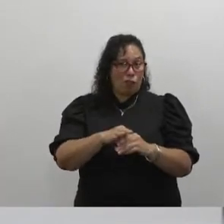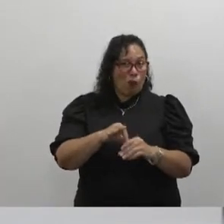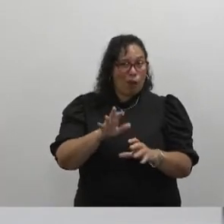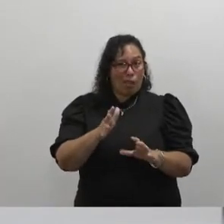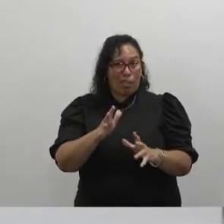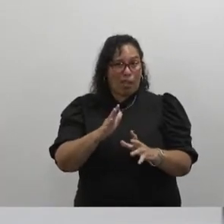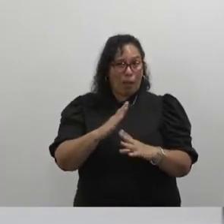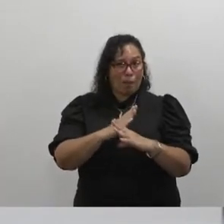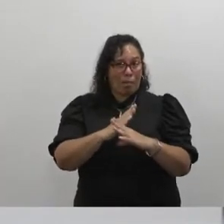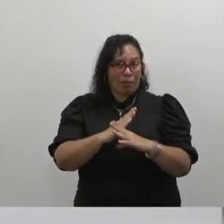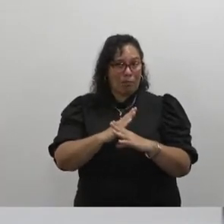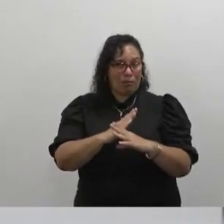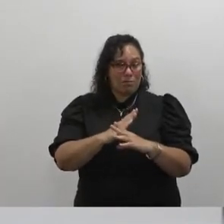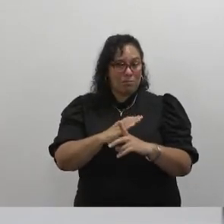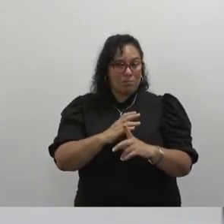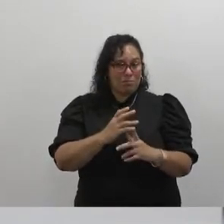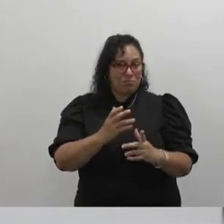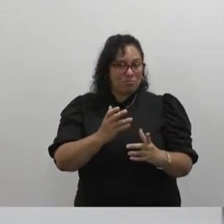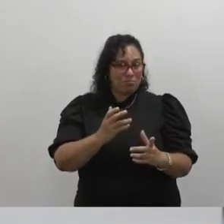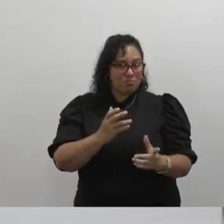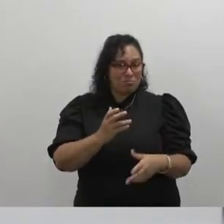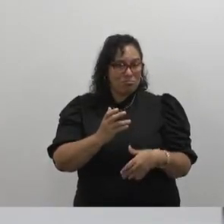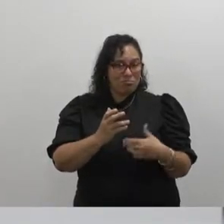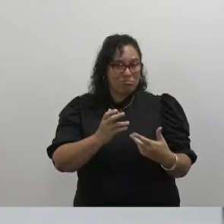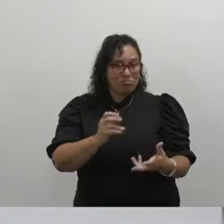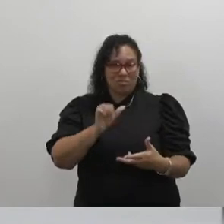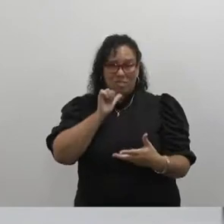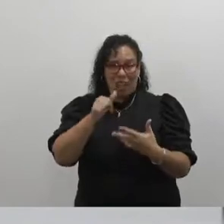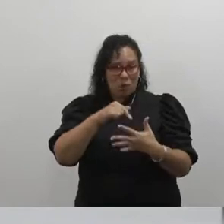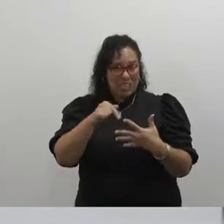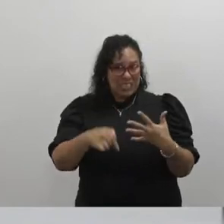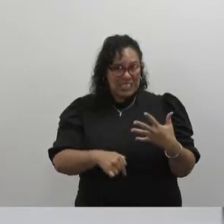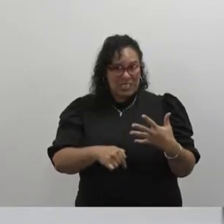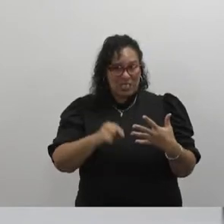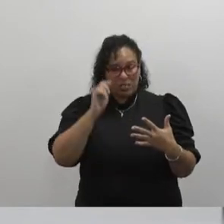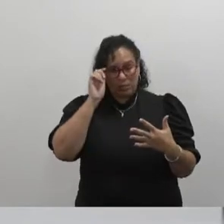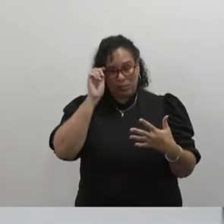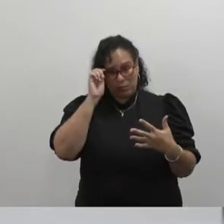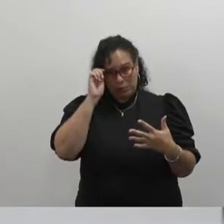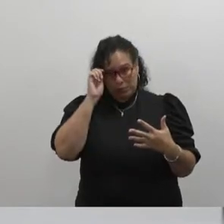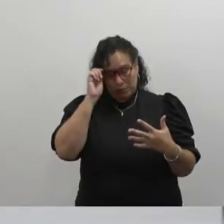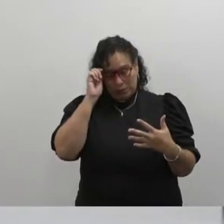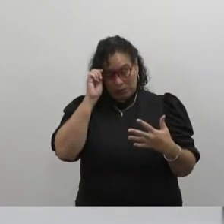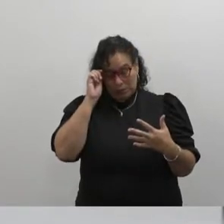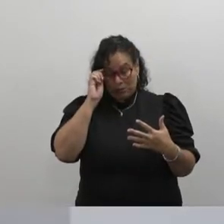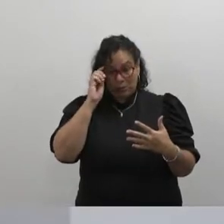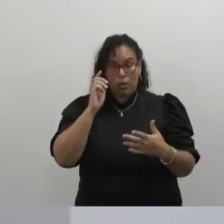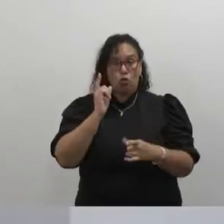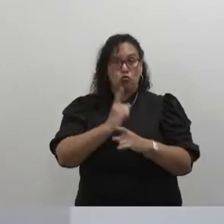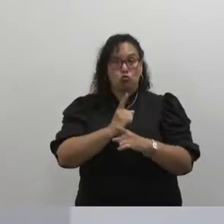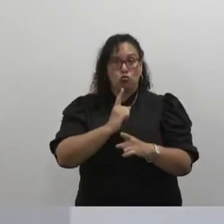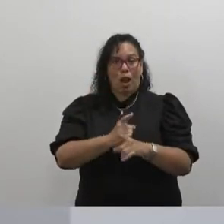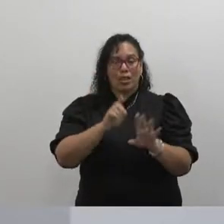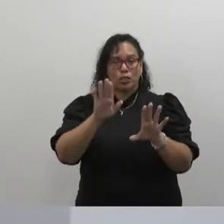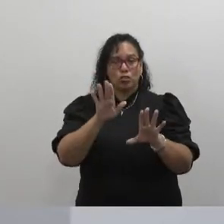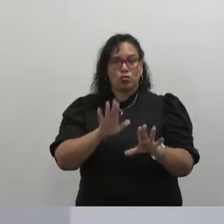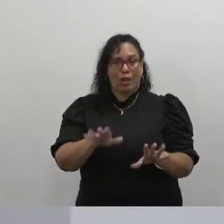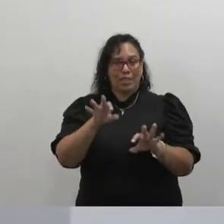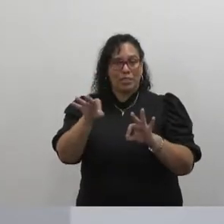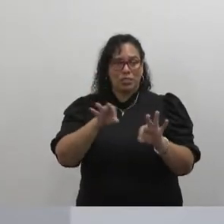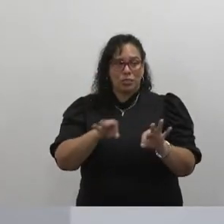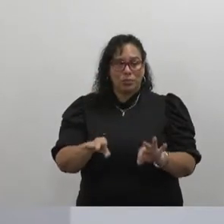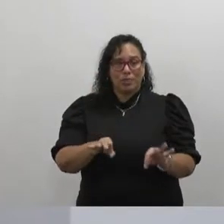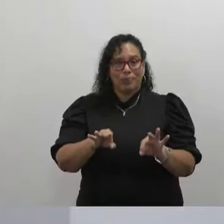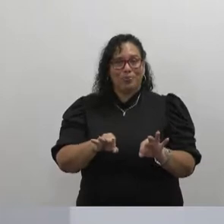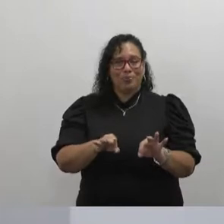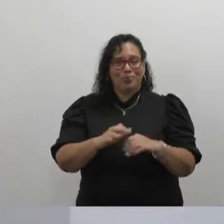thà còn miền on nó cứ về miền hai bên để dùng chụp chung, dùng chụp chung khi nào chụp chung, nó cứ dùng bắt chân out về